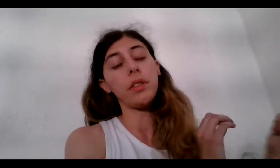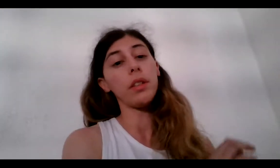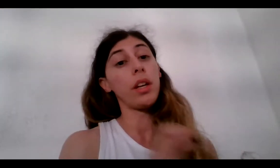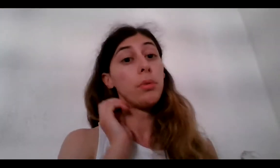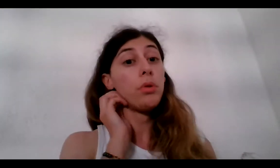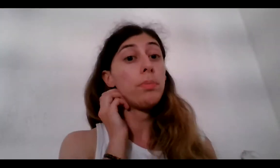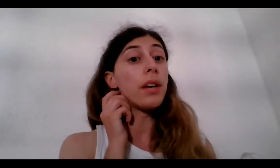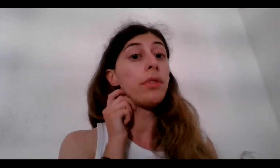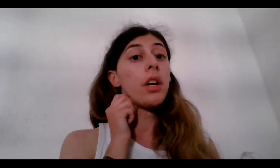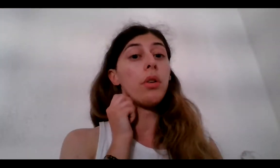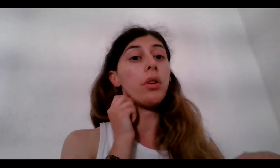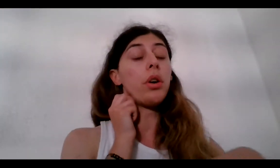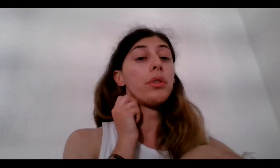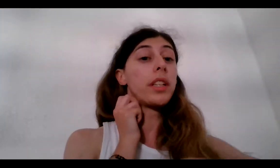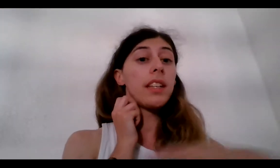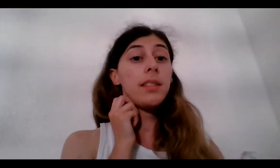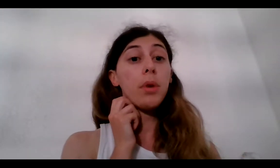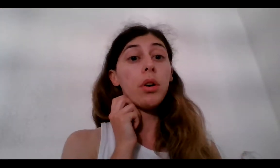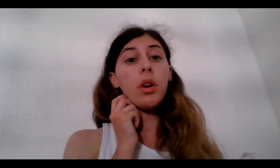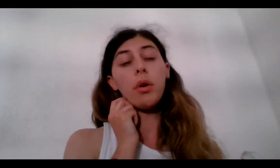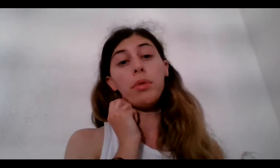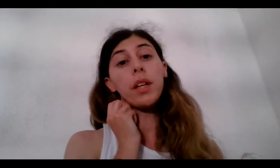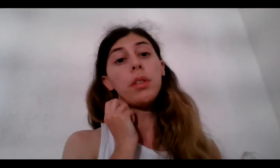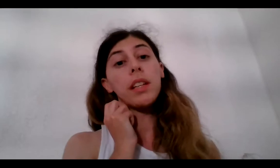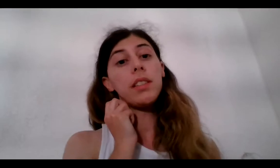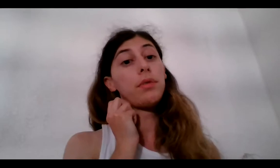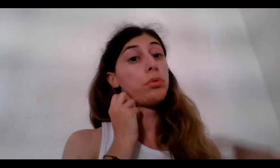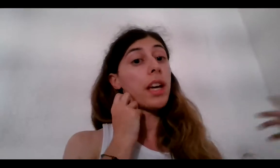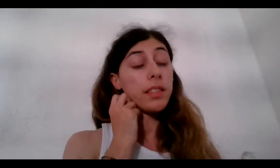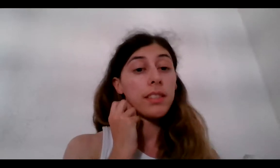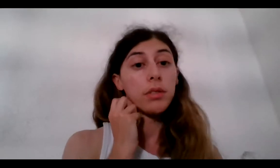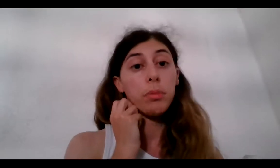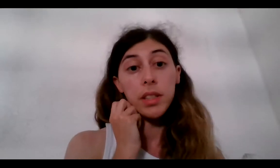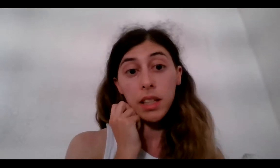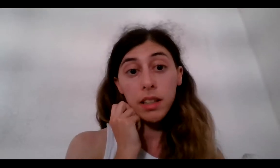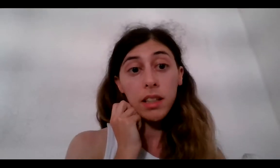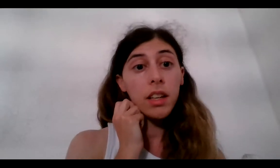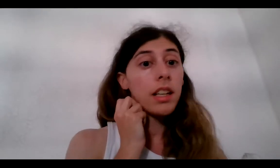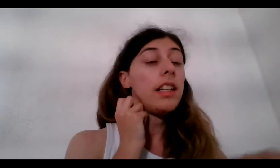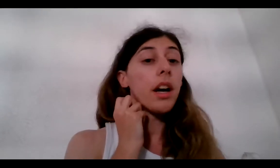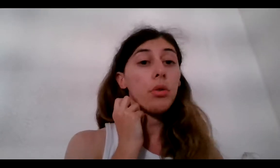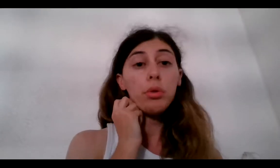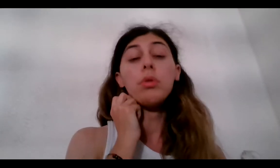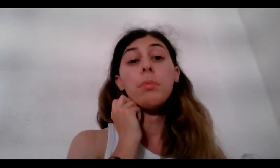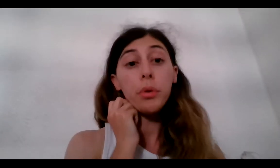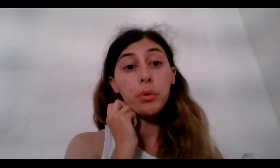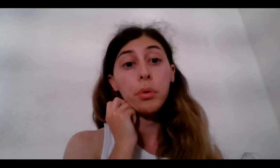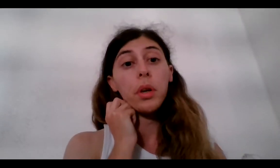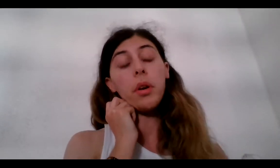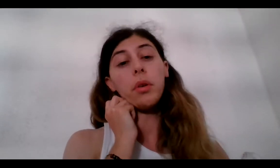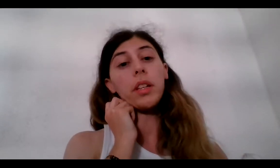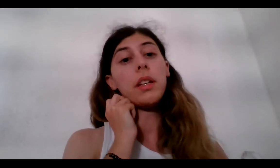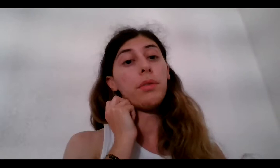les standards de la WPAF rendent quasiment facultative toute attestation psychiatrique. Il n'y a aucune